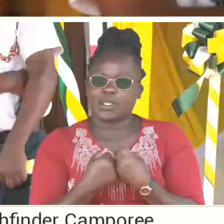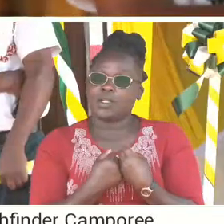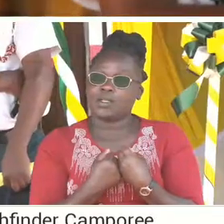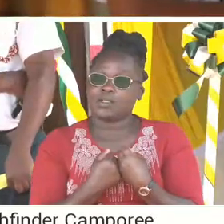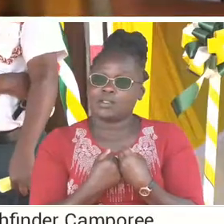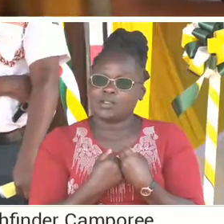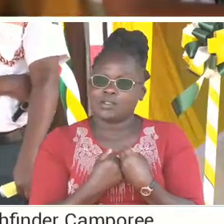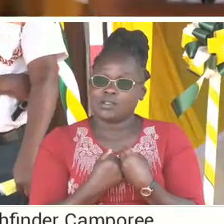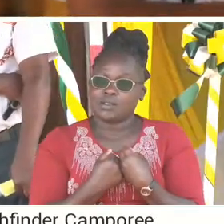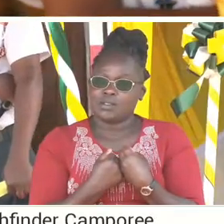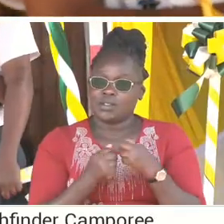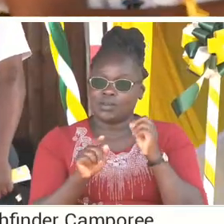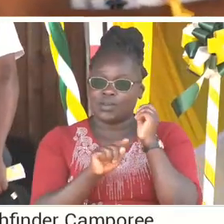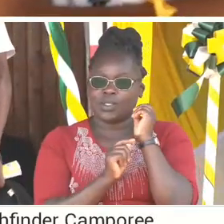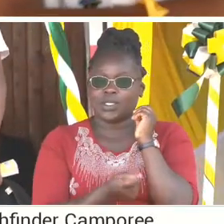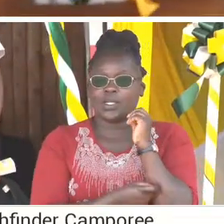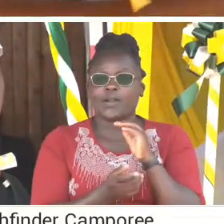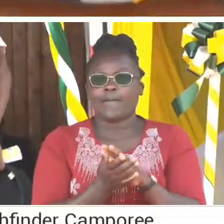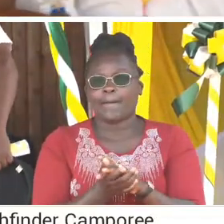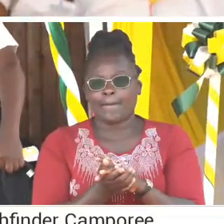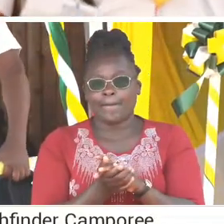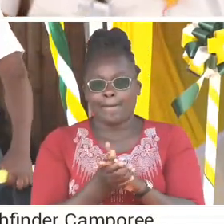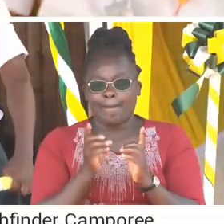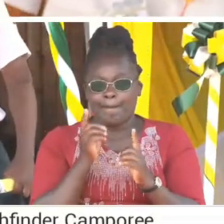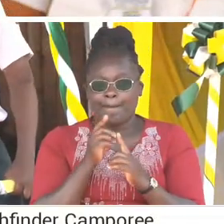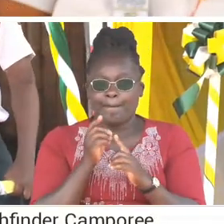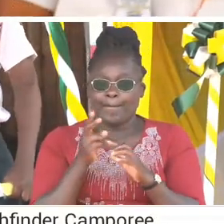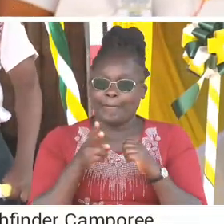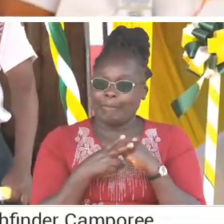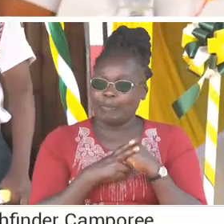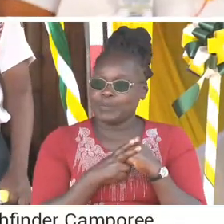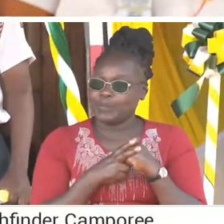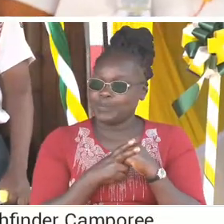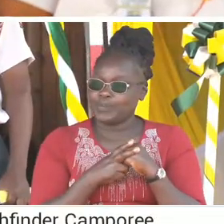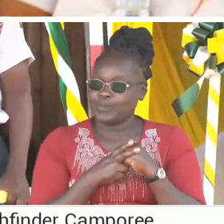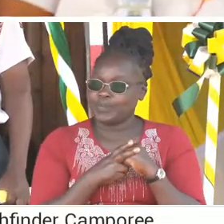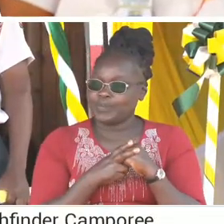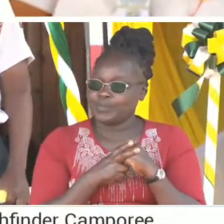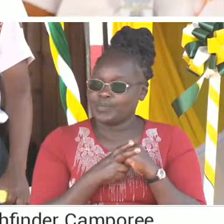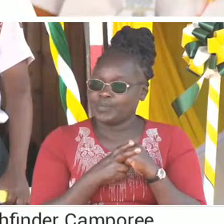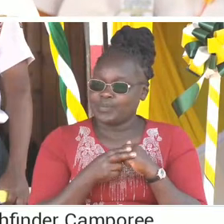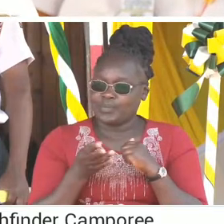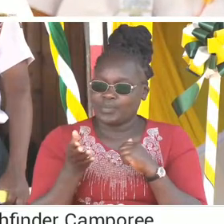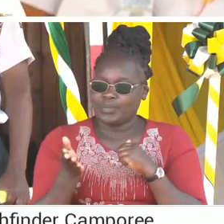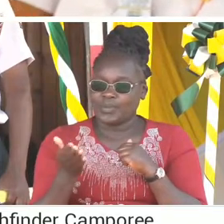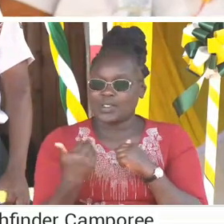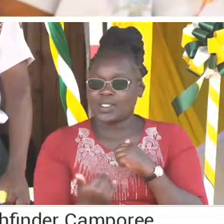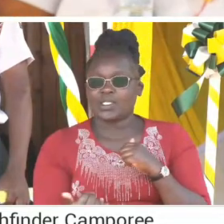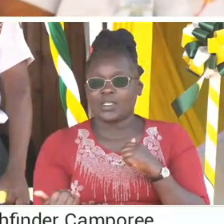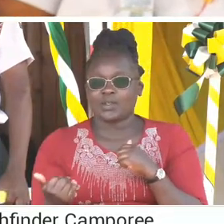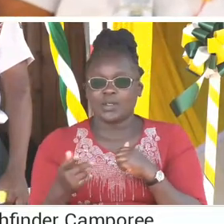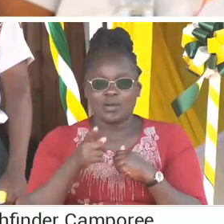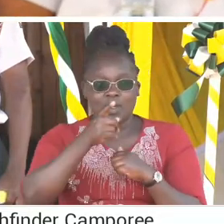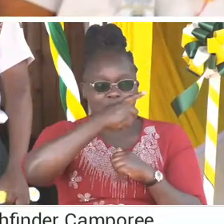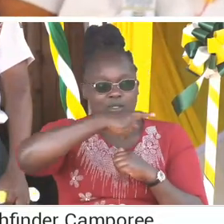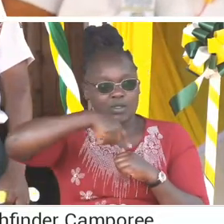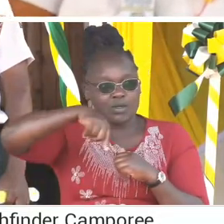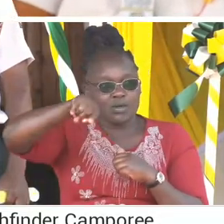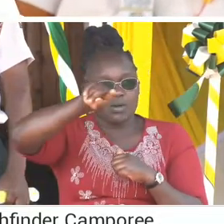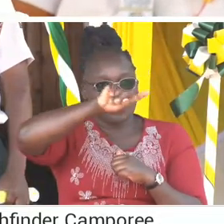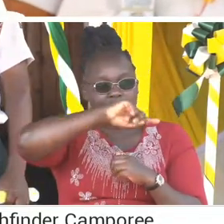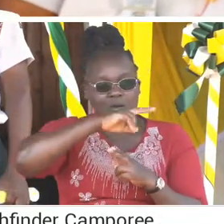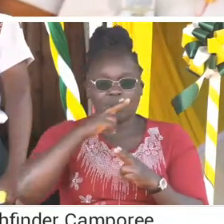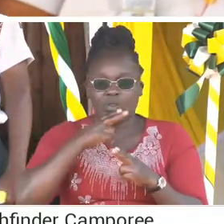ya Alhamisi tarehe 7, wafumbuzi na watafuta njia walizunguka mji wa Kapsabet kwa